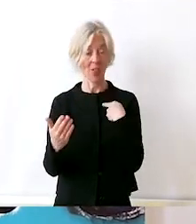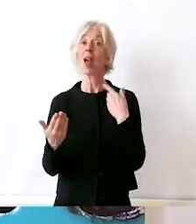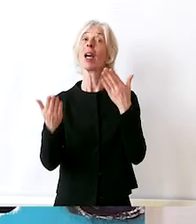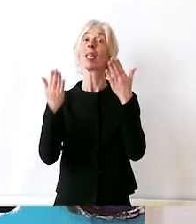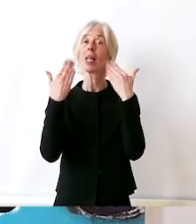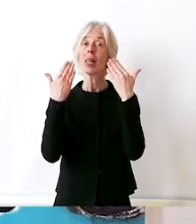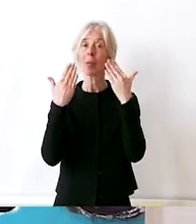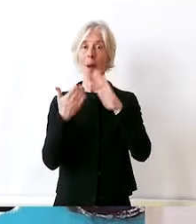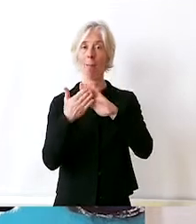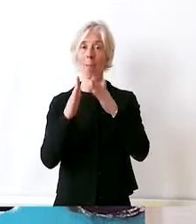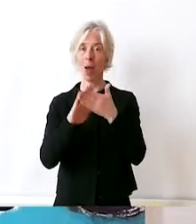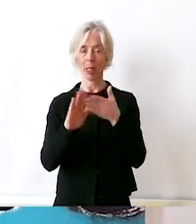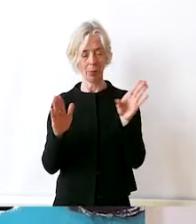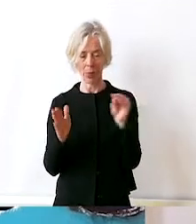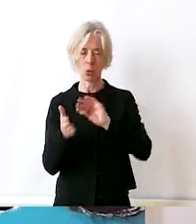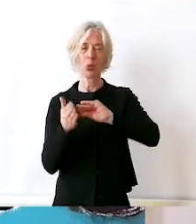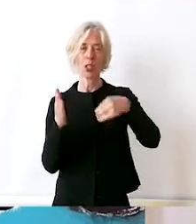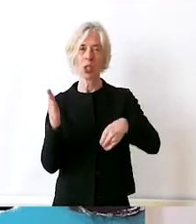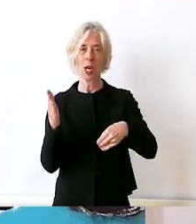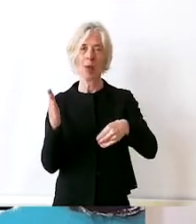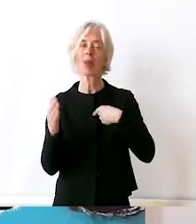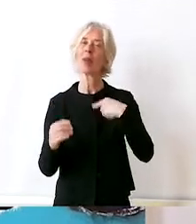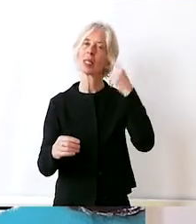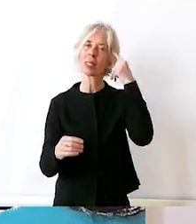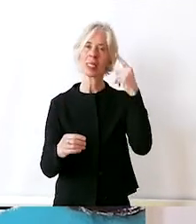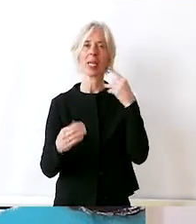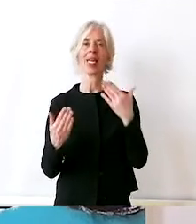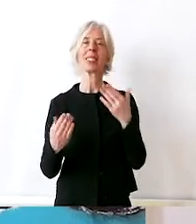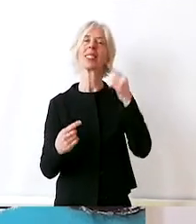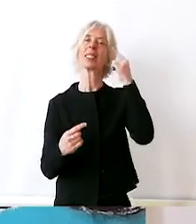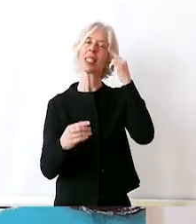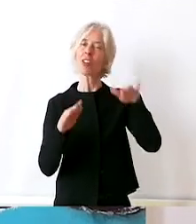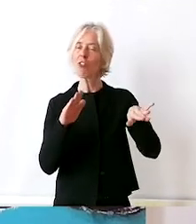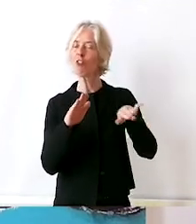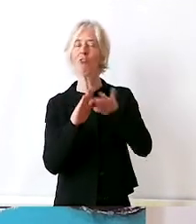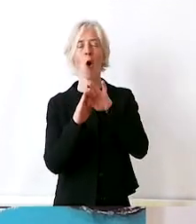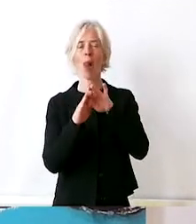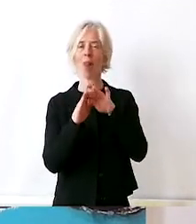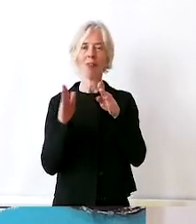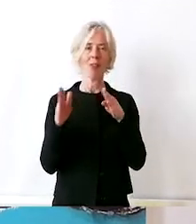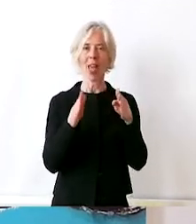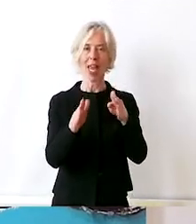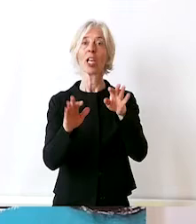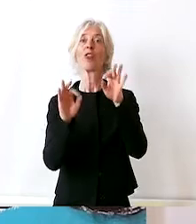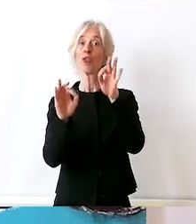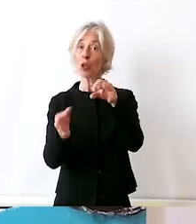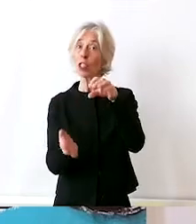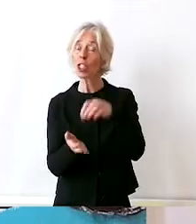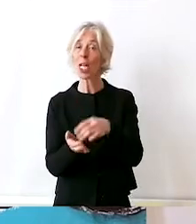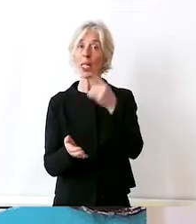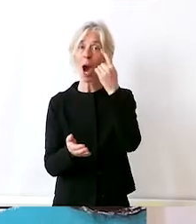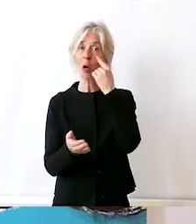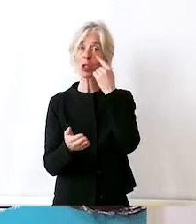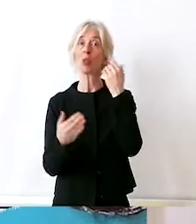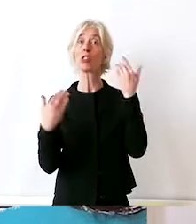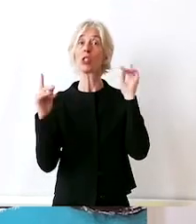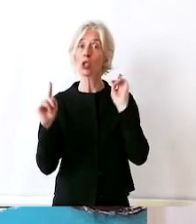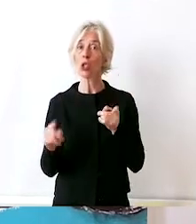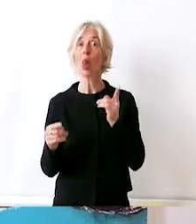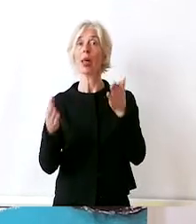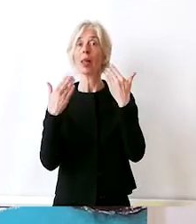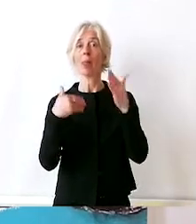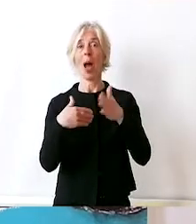voller Überzeugung, weil es ein sinnvoller Baustein ist auf dem Weg zur Klimaneutralität der Stadt Augsburg. Wir treffen